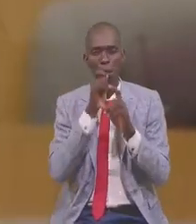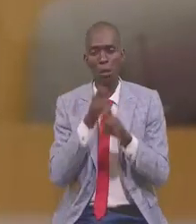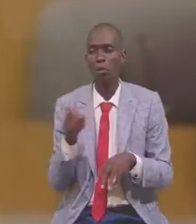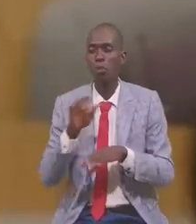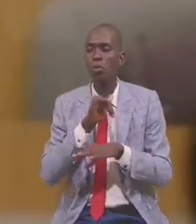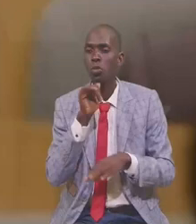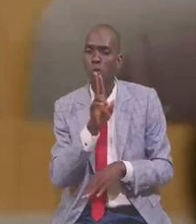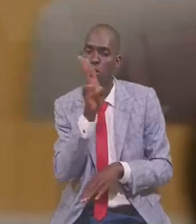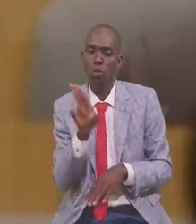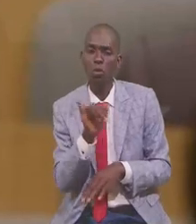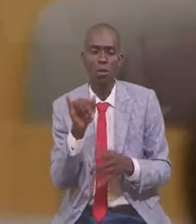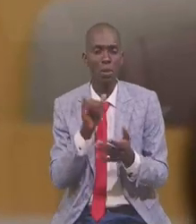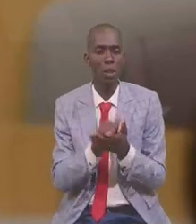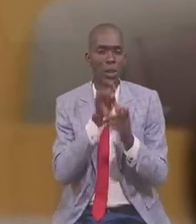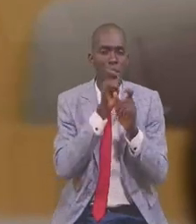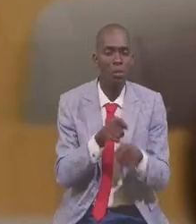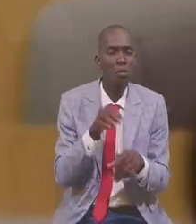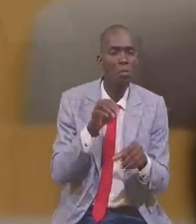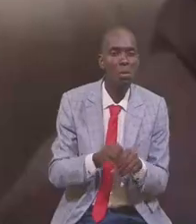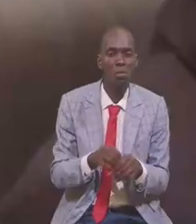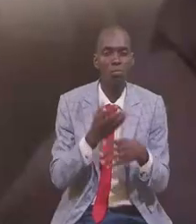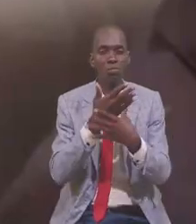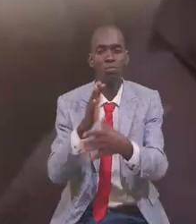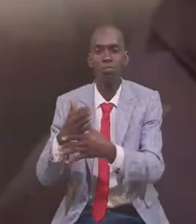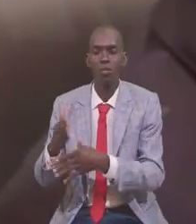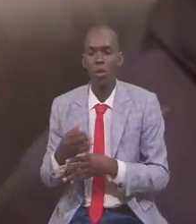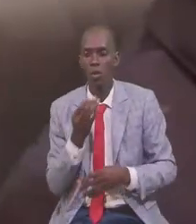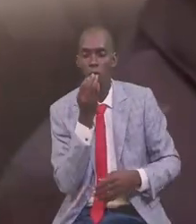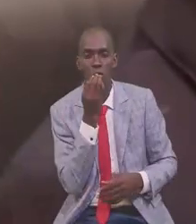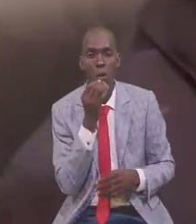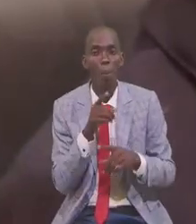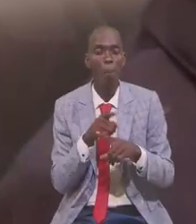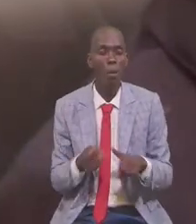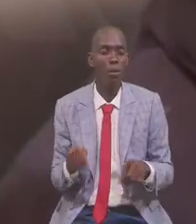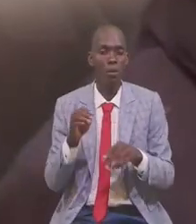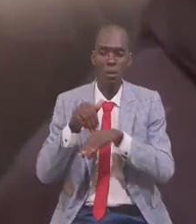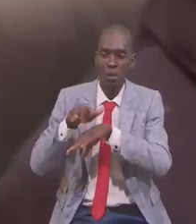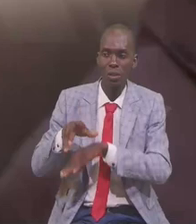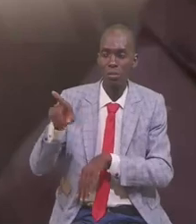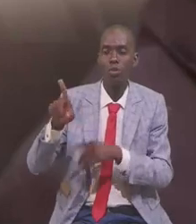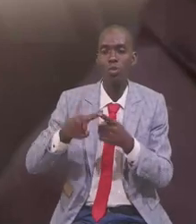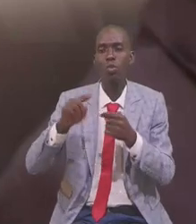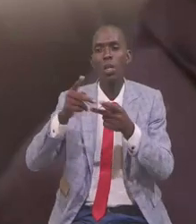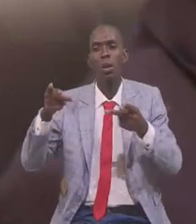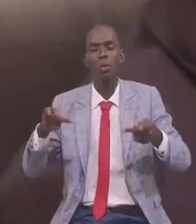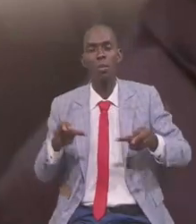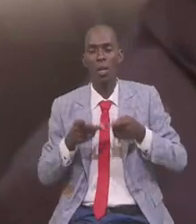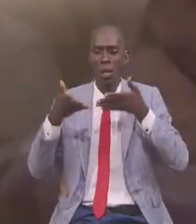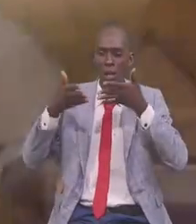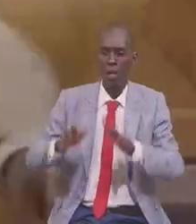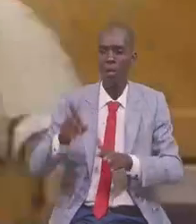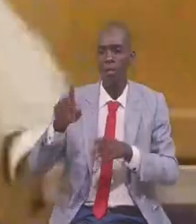n'utilise même pas ses dons en distribuant les repas. Envoyez-le là où. Permettez-le de voir